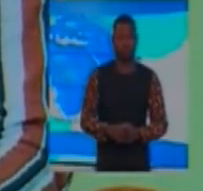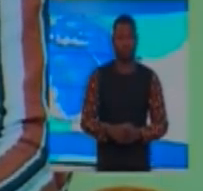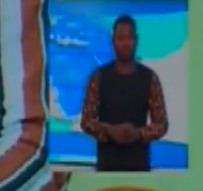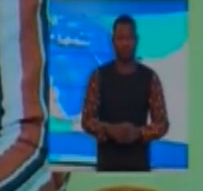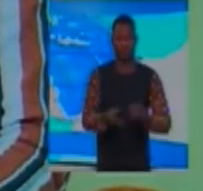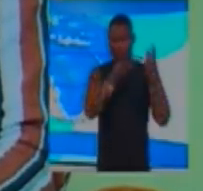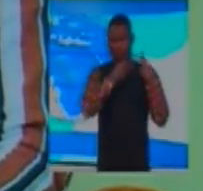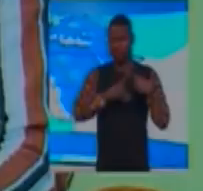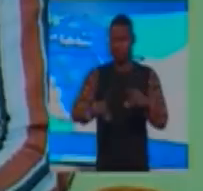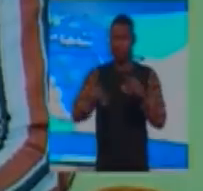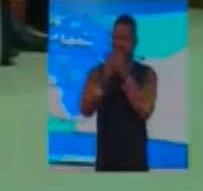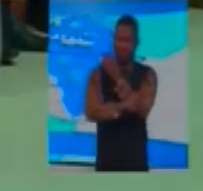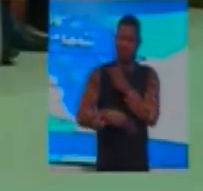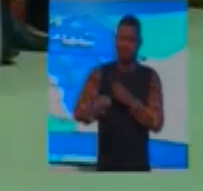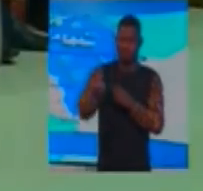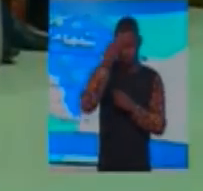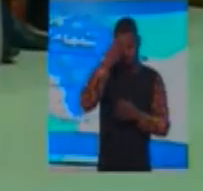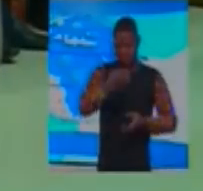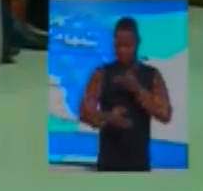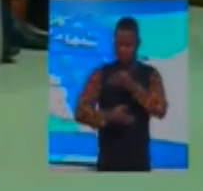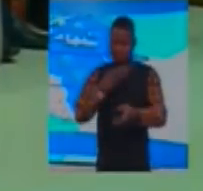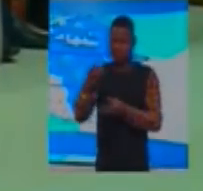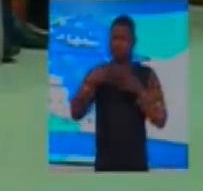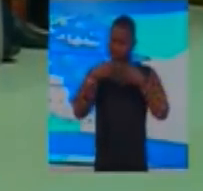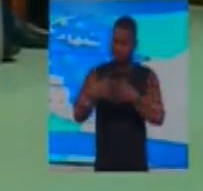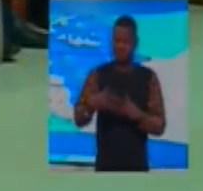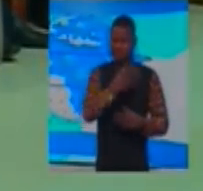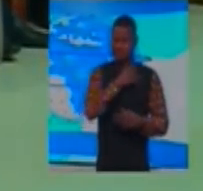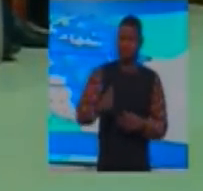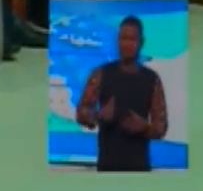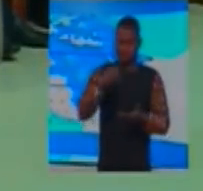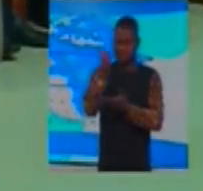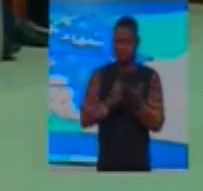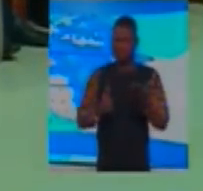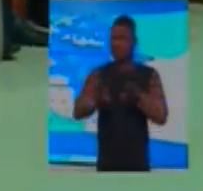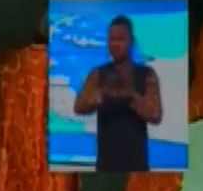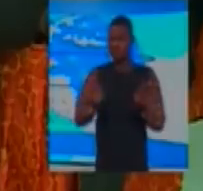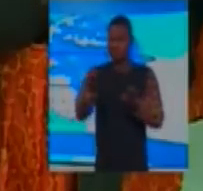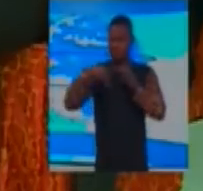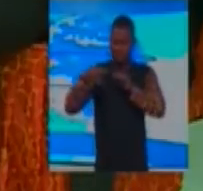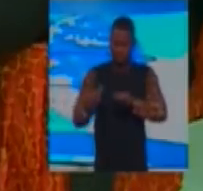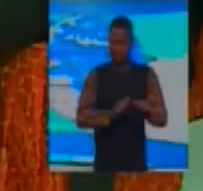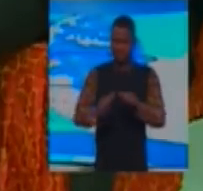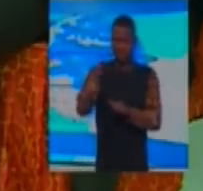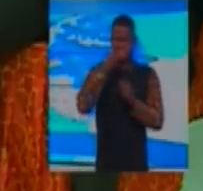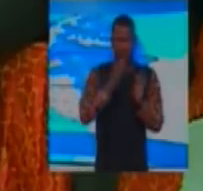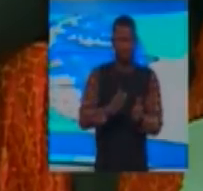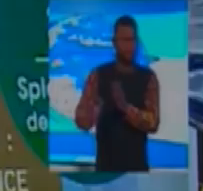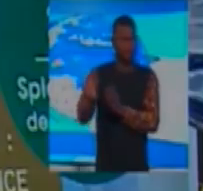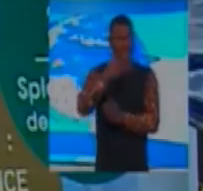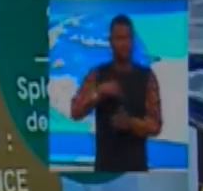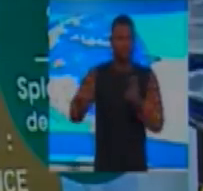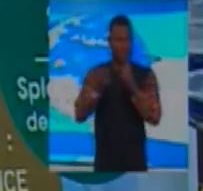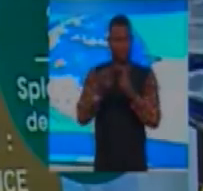Depuis Kourougou, le ministre du Commerce, de l'Industrie et de l'Artisanat, Harouna Kaboré, lance les activités préparatoires du